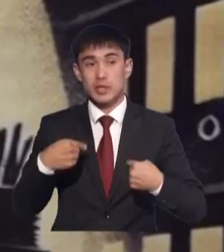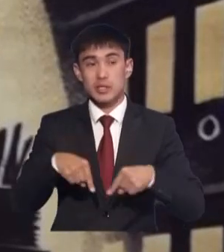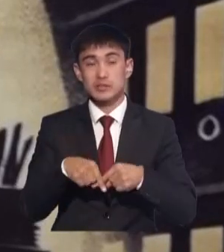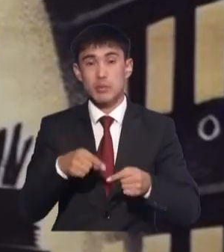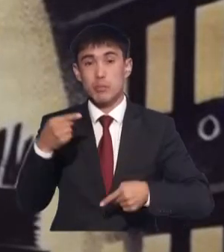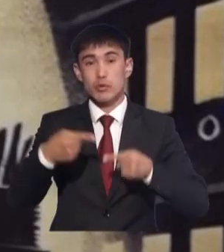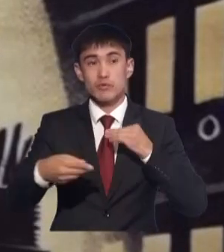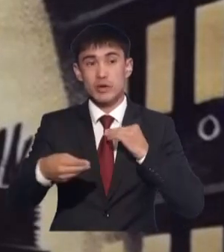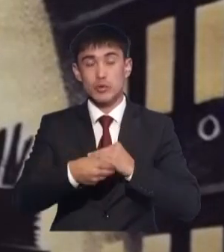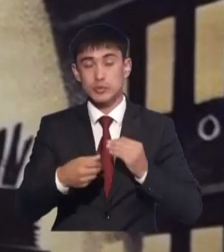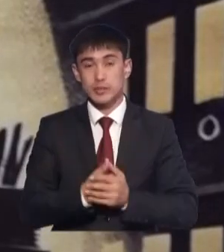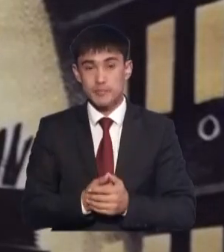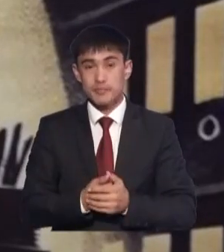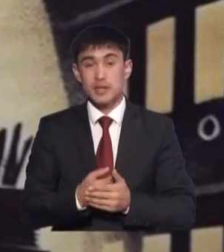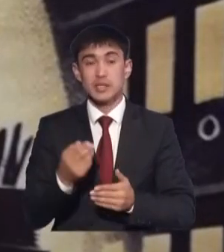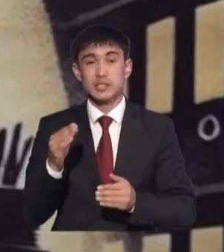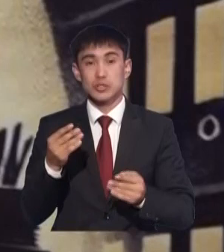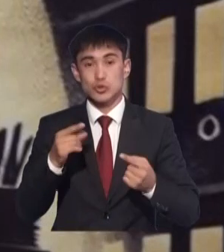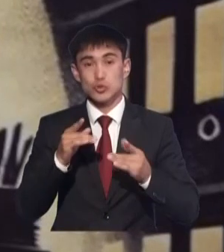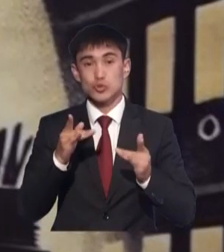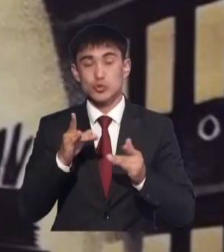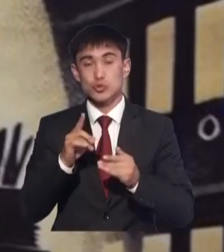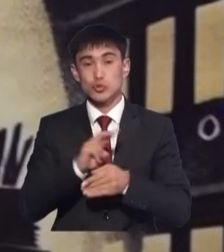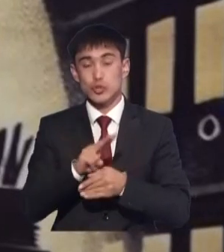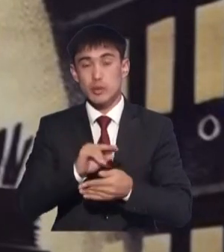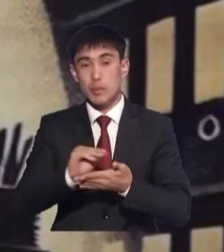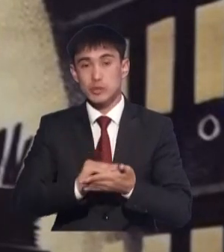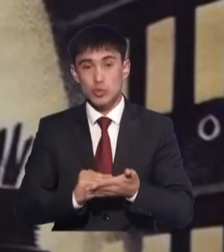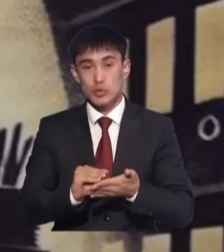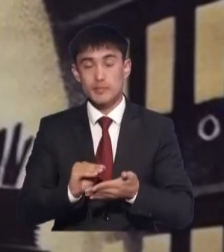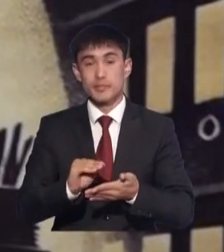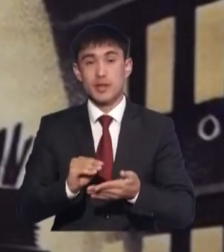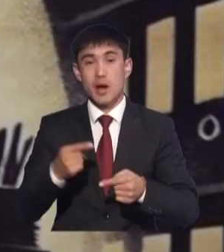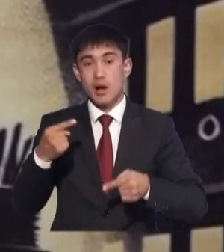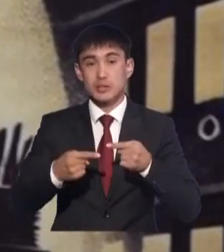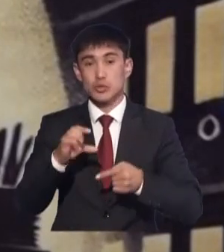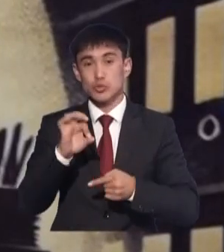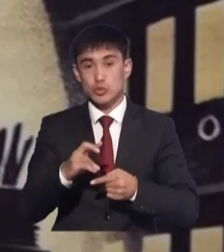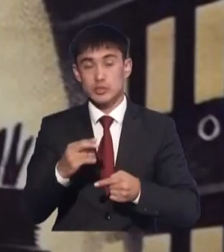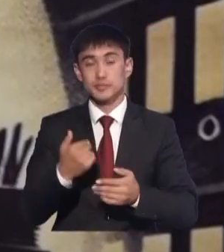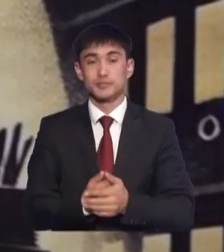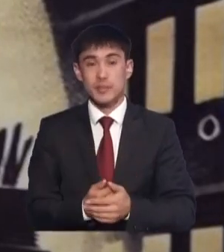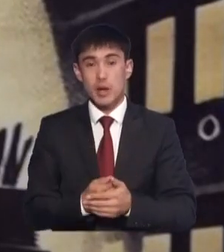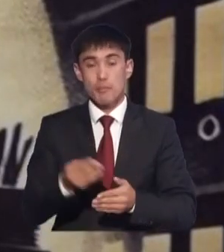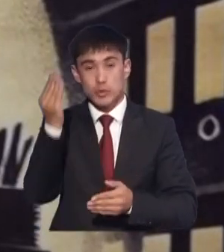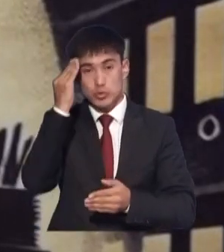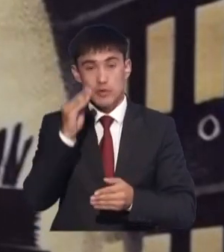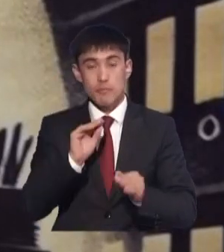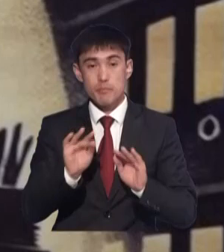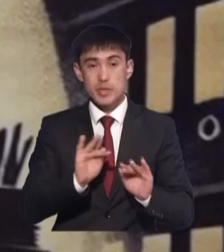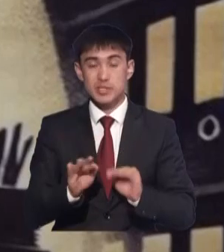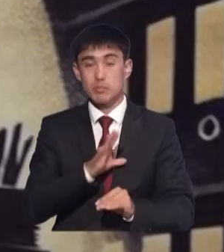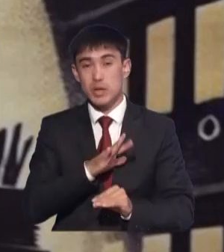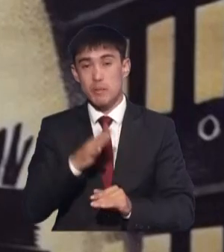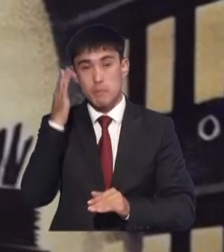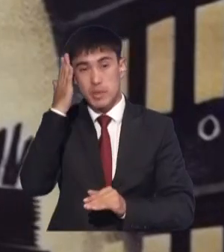по противодействию коррупции, то и сюжетная линия была построена вокруг этого антисоциального явления. По сути, в пьесе были